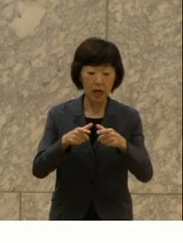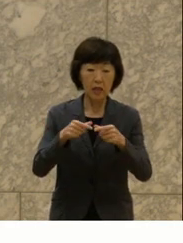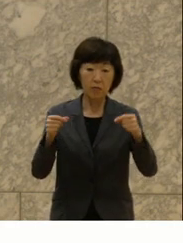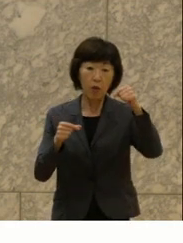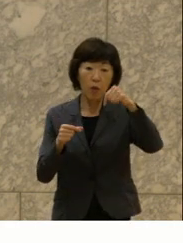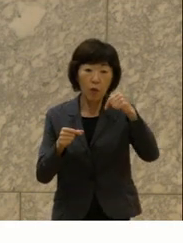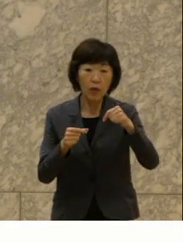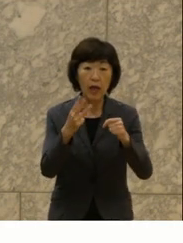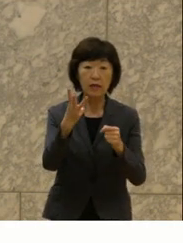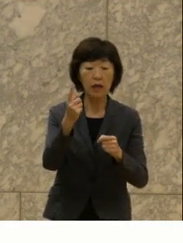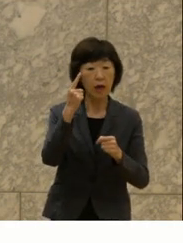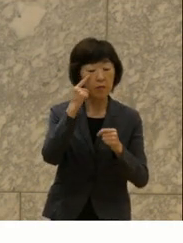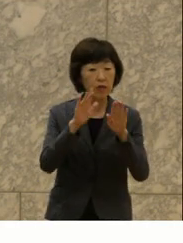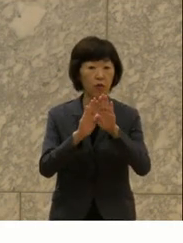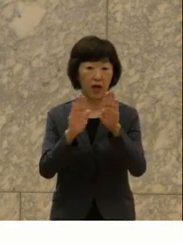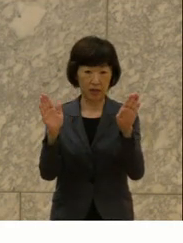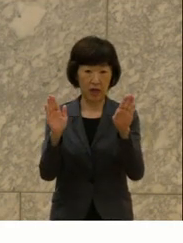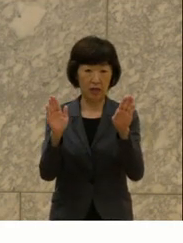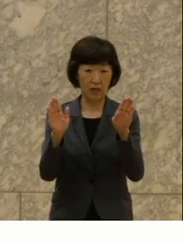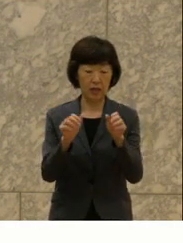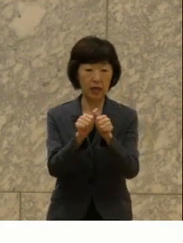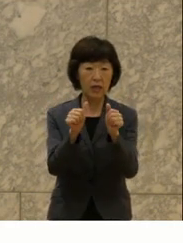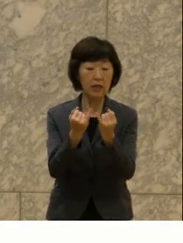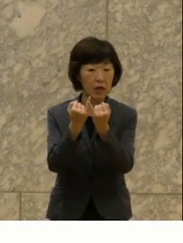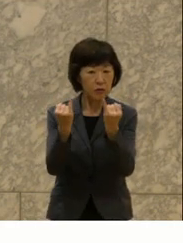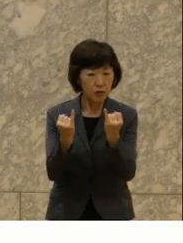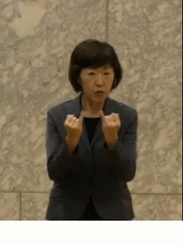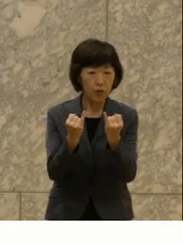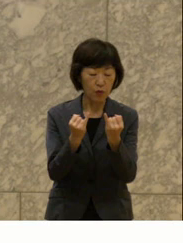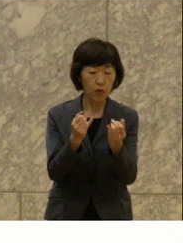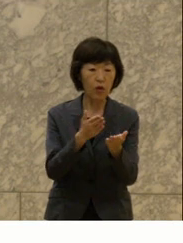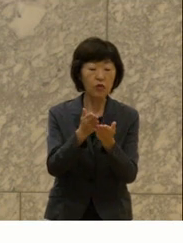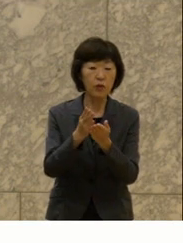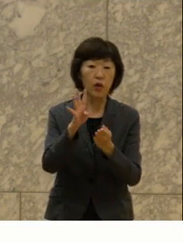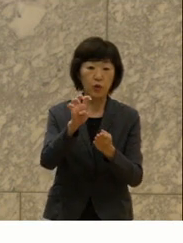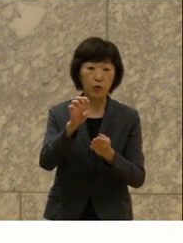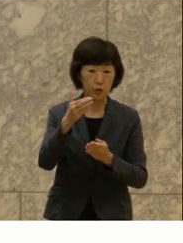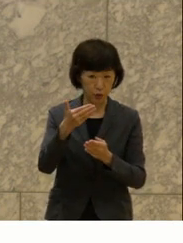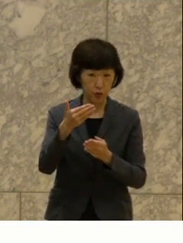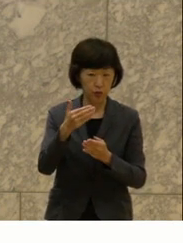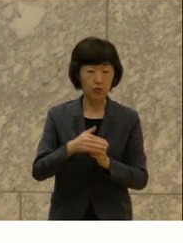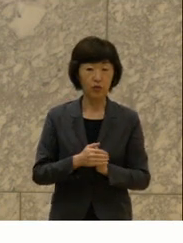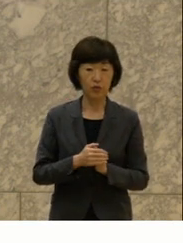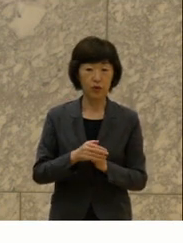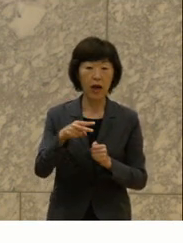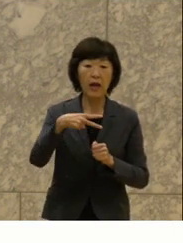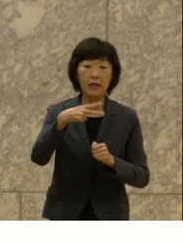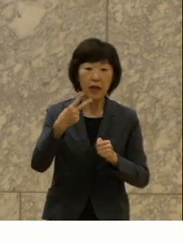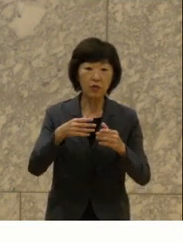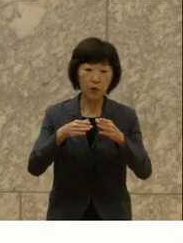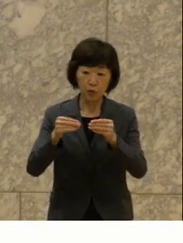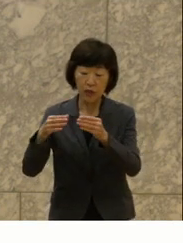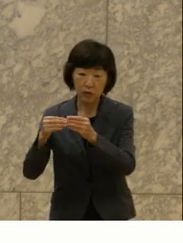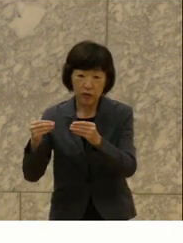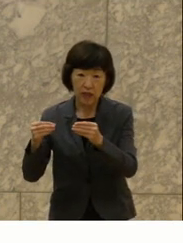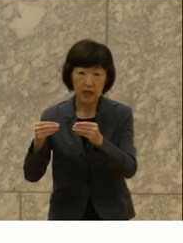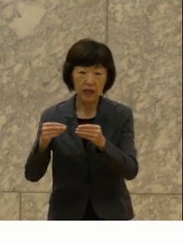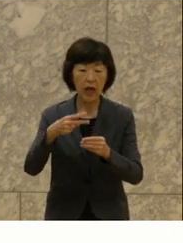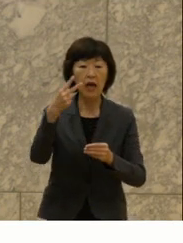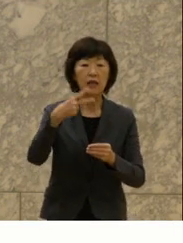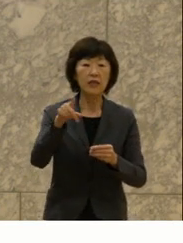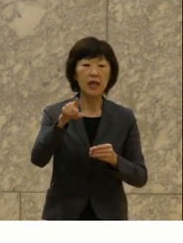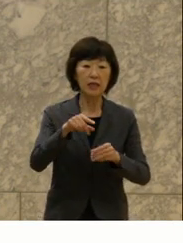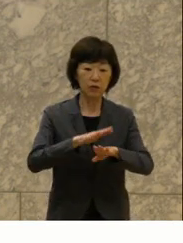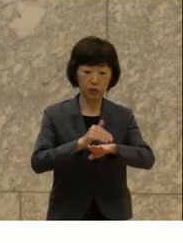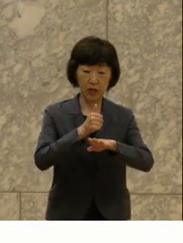開催となり男児を合わせて49種目約210の国と地域から2,000人